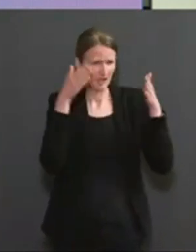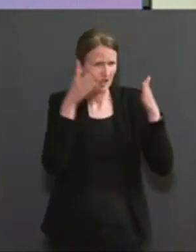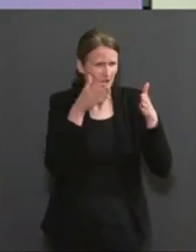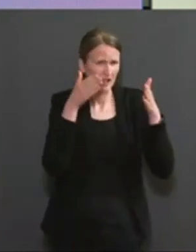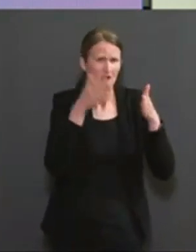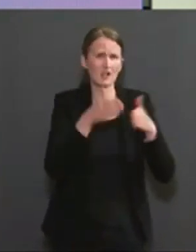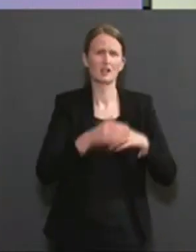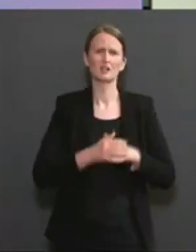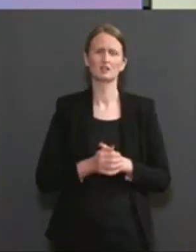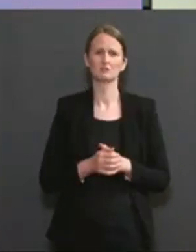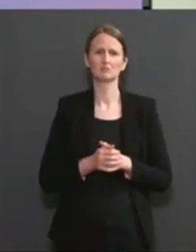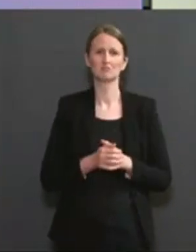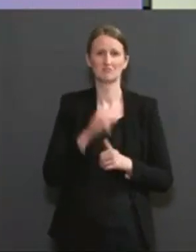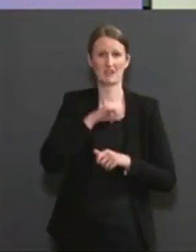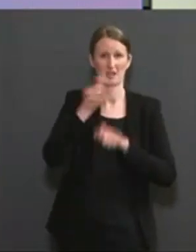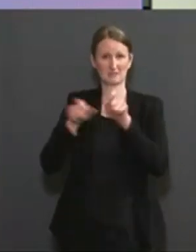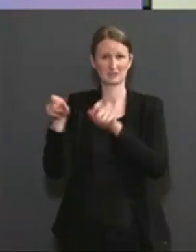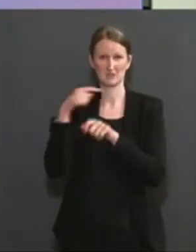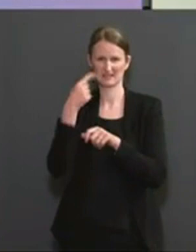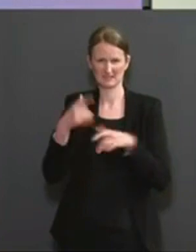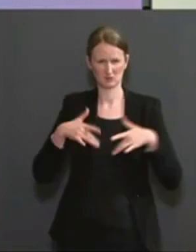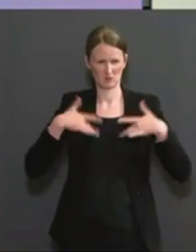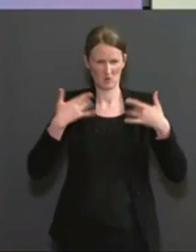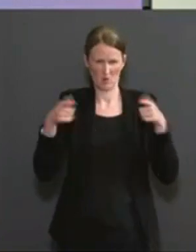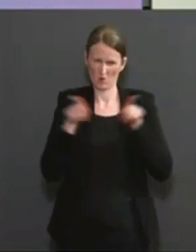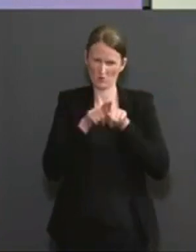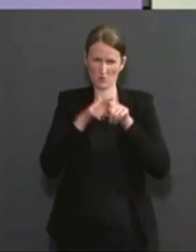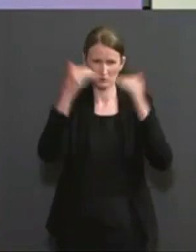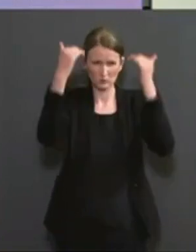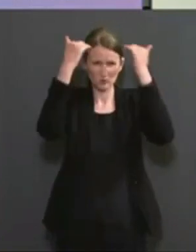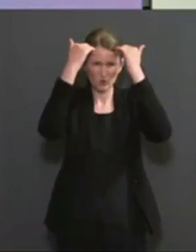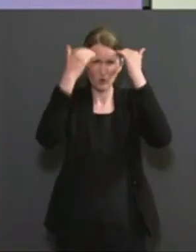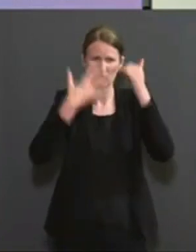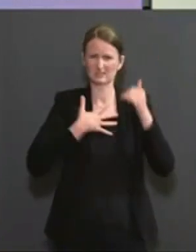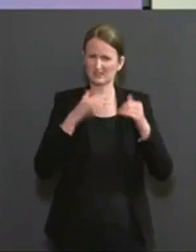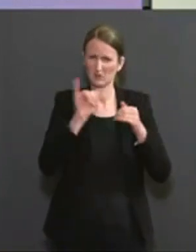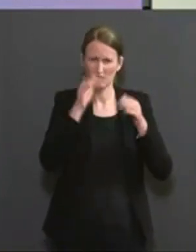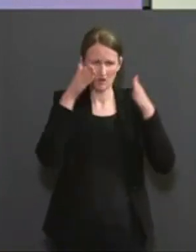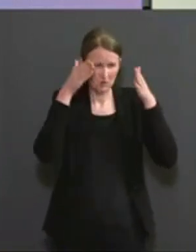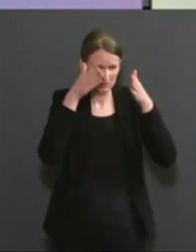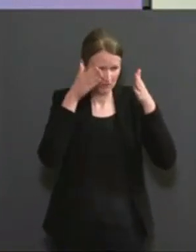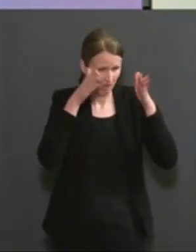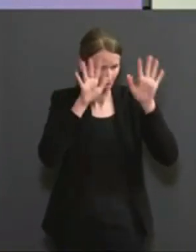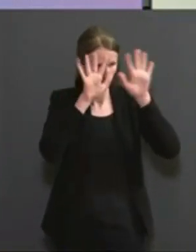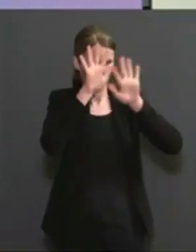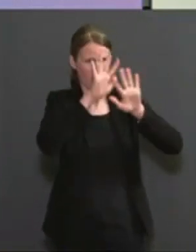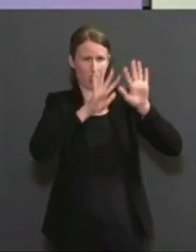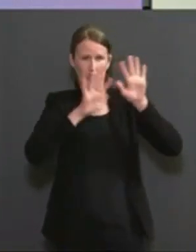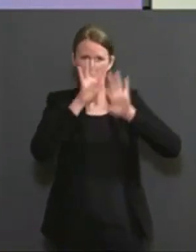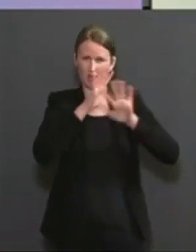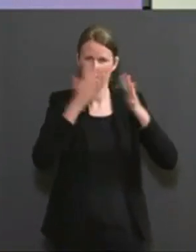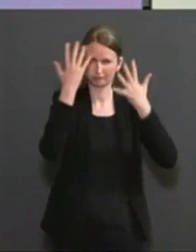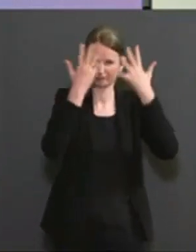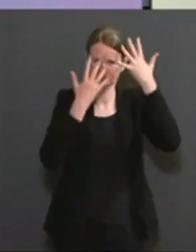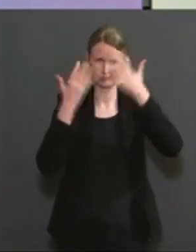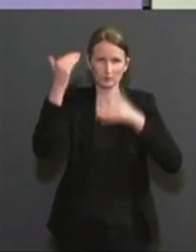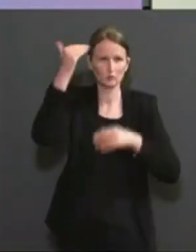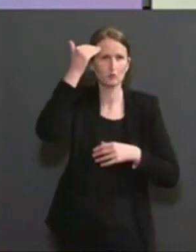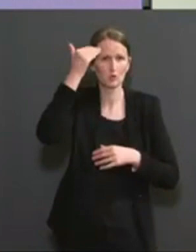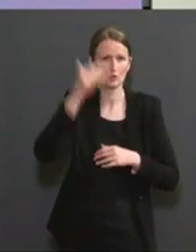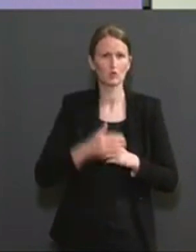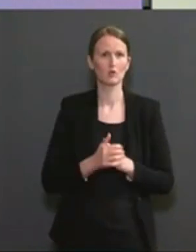dans une sorte de brouillard. Eh bien, ce brouillard peut persister pendant parfois plusieurs semaines avant de se